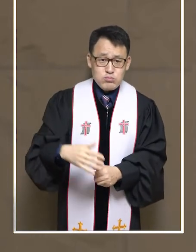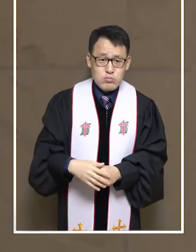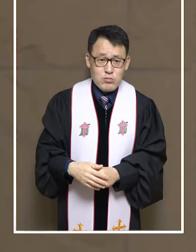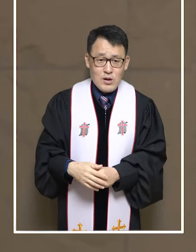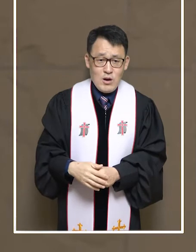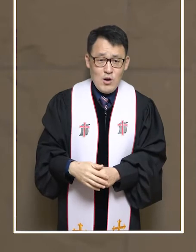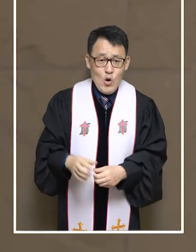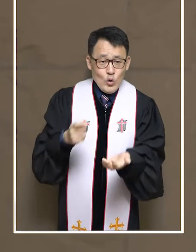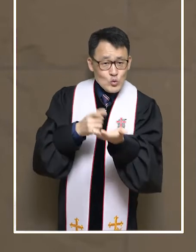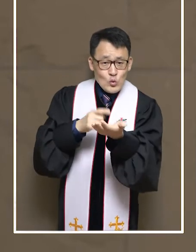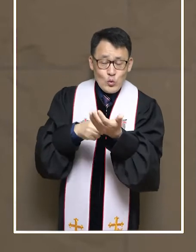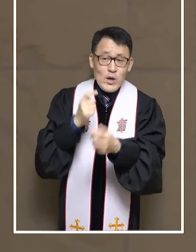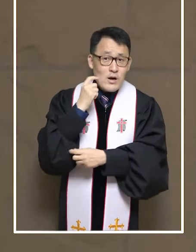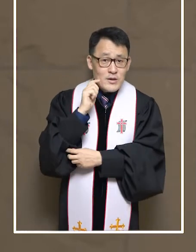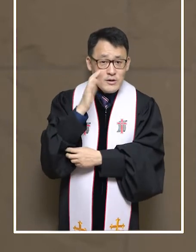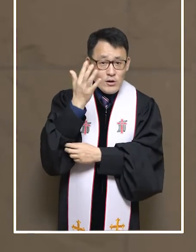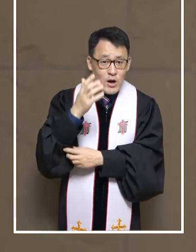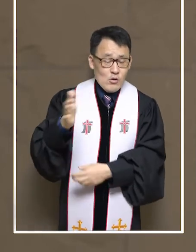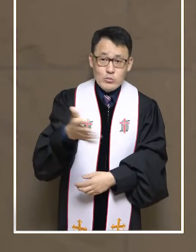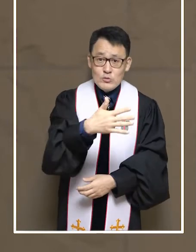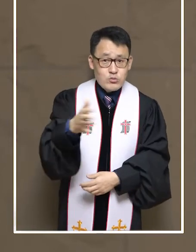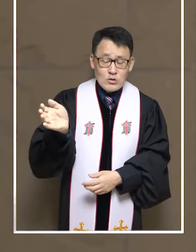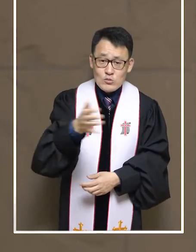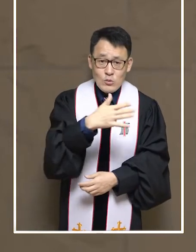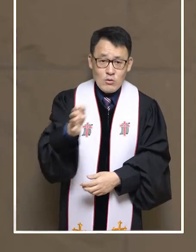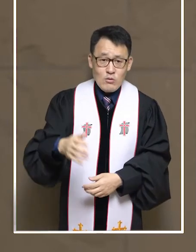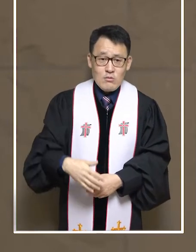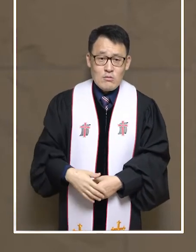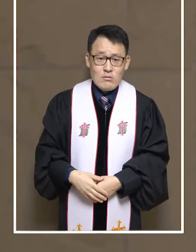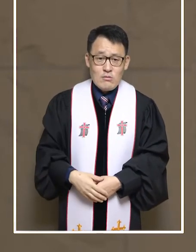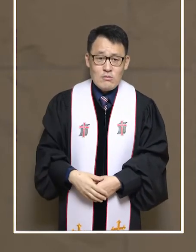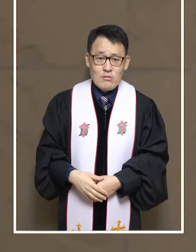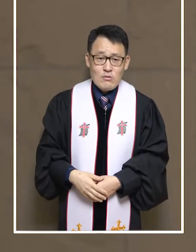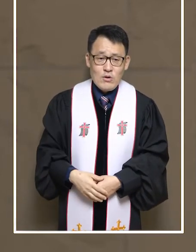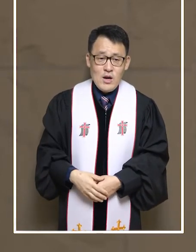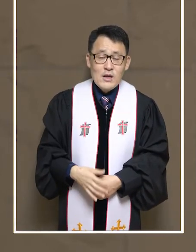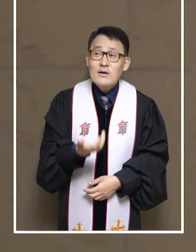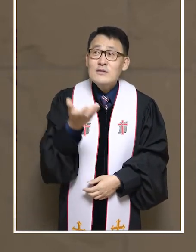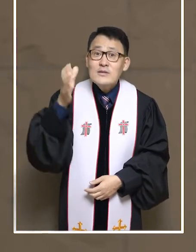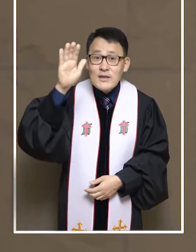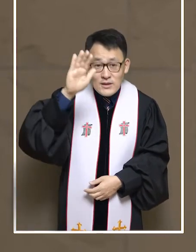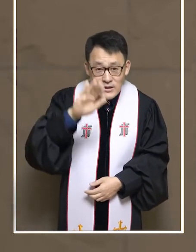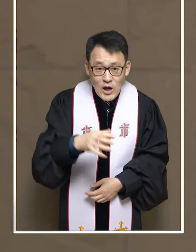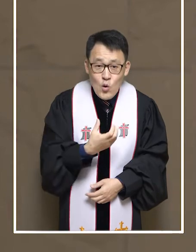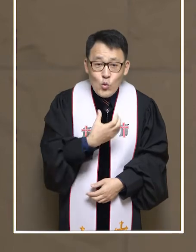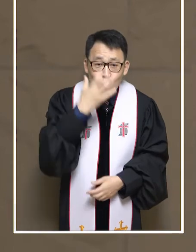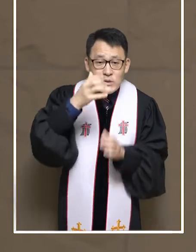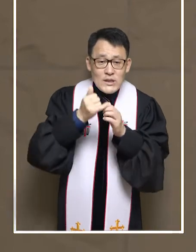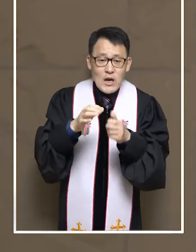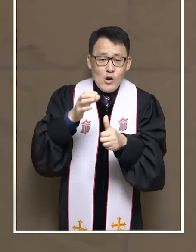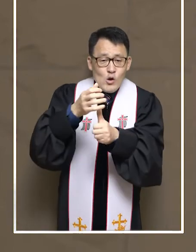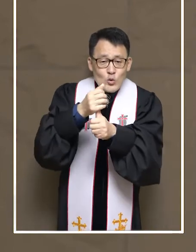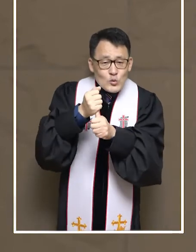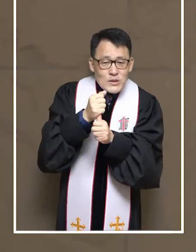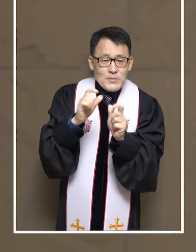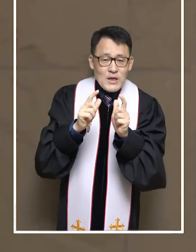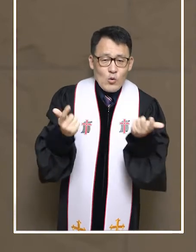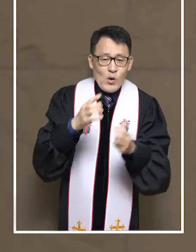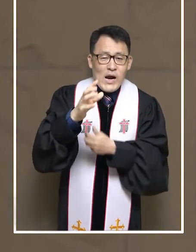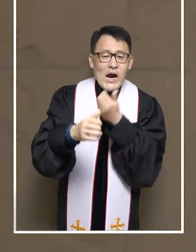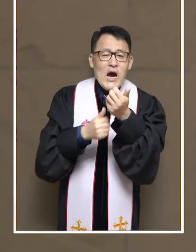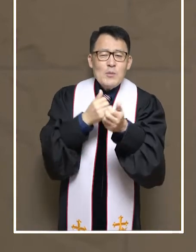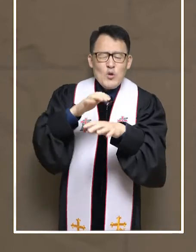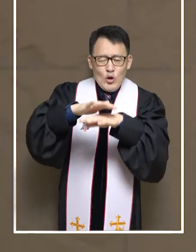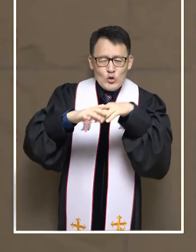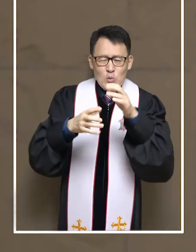있었을지 모르겠지만 결코 총리가 되는 영광을 얻을 수는 없었을 것입니다. 그런데 요셉은 사람의